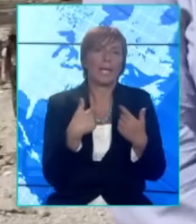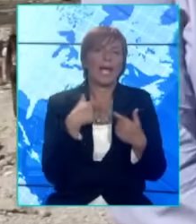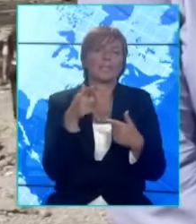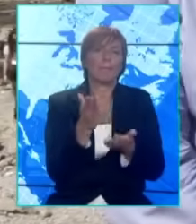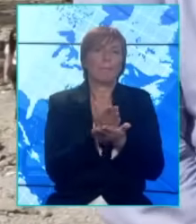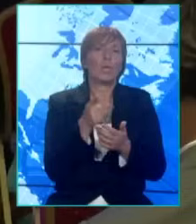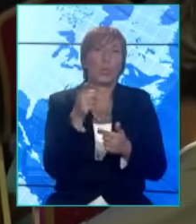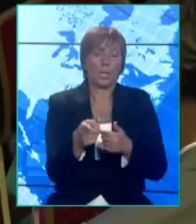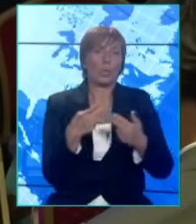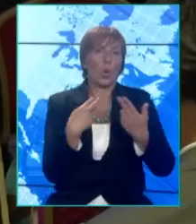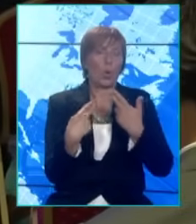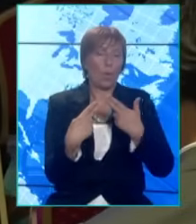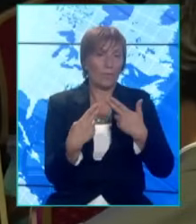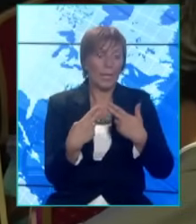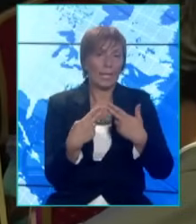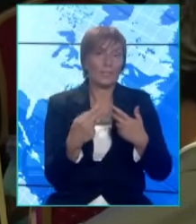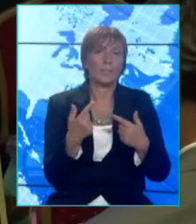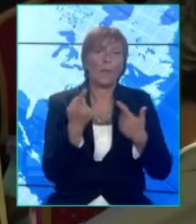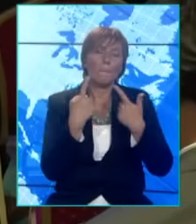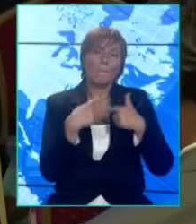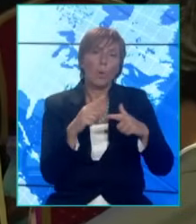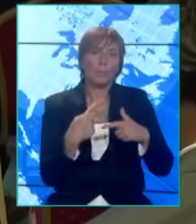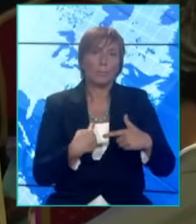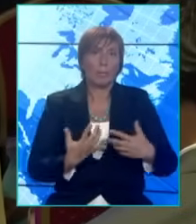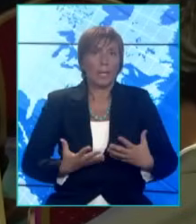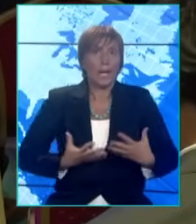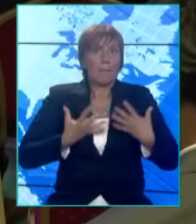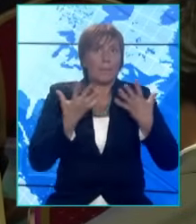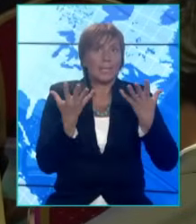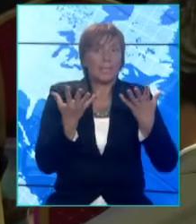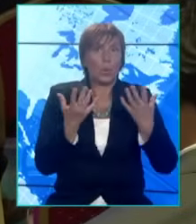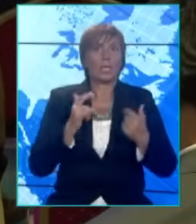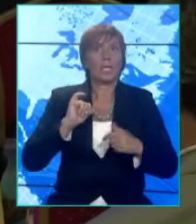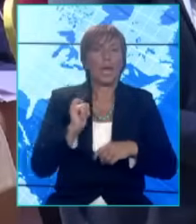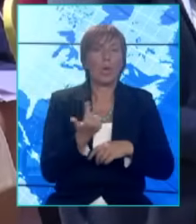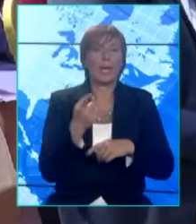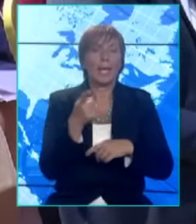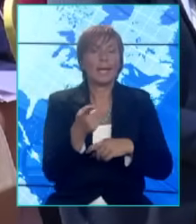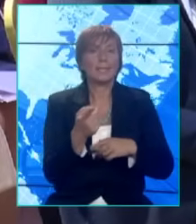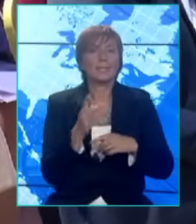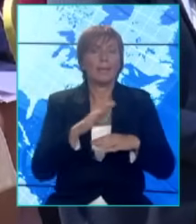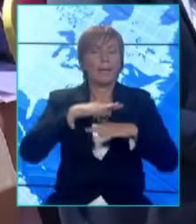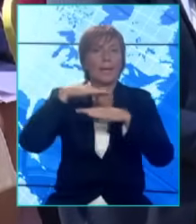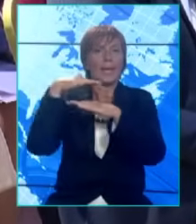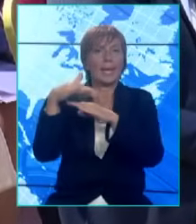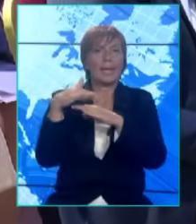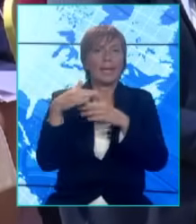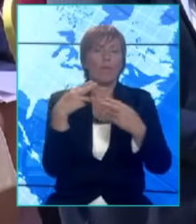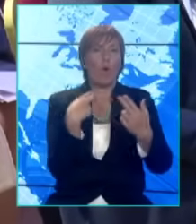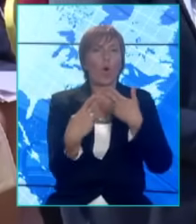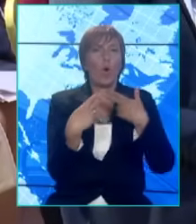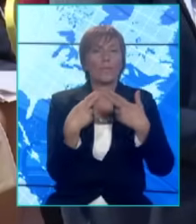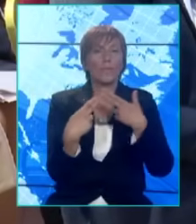toj konferenciji i ono što me posebno impresioniralo je taj nivo